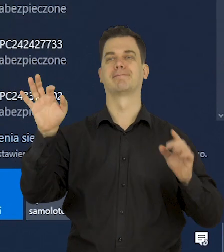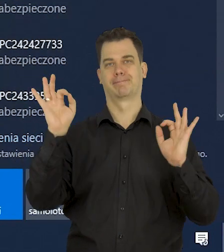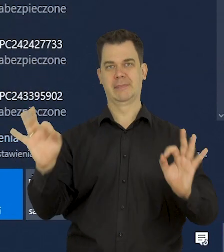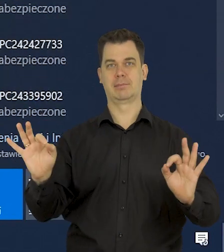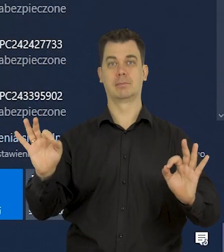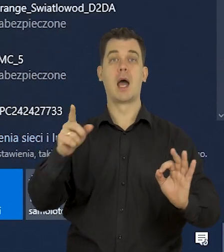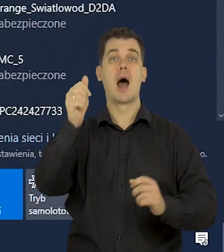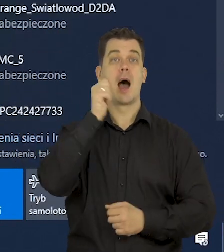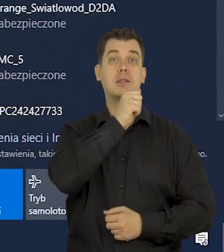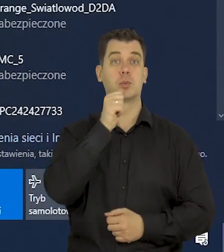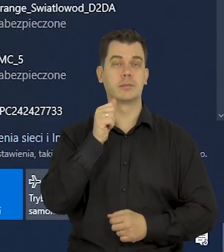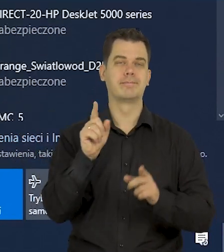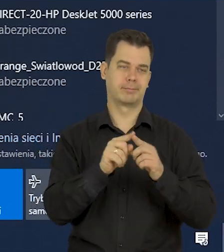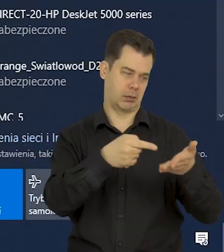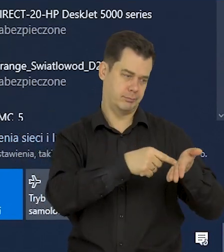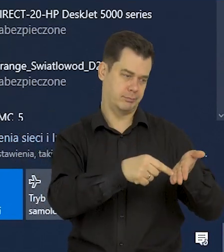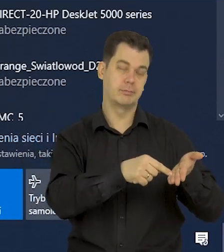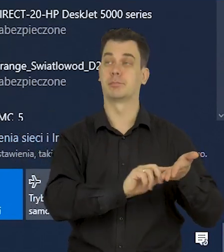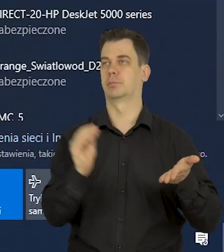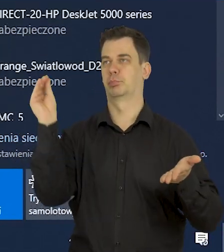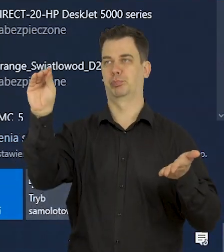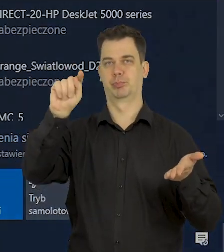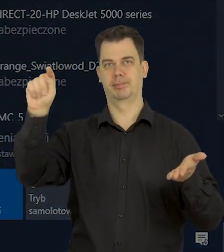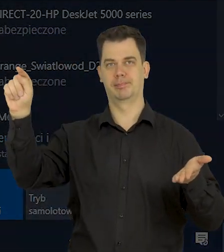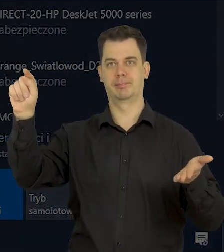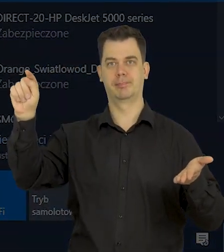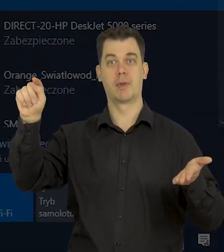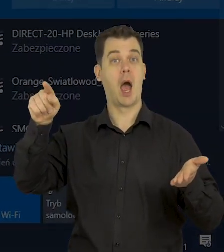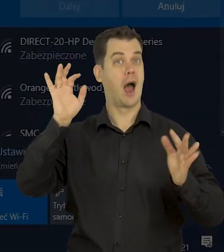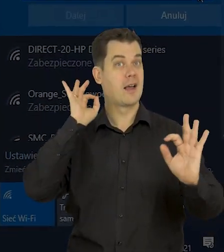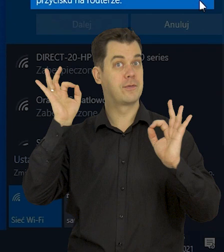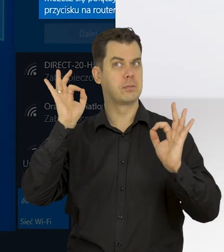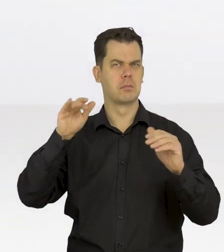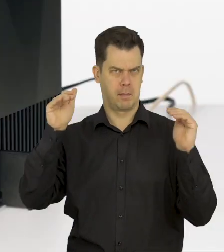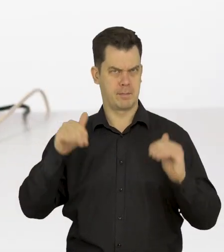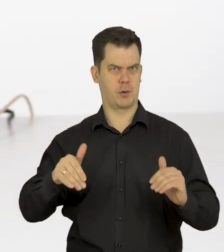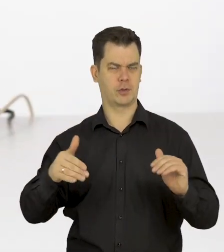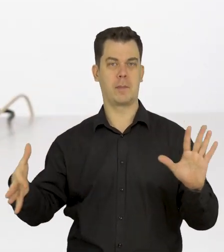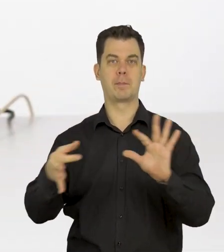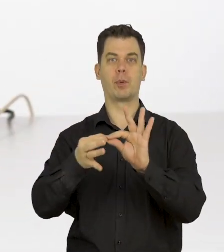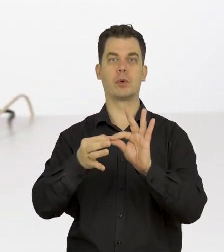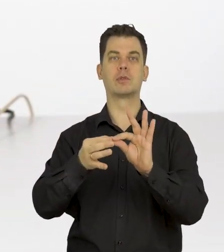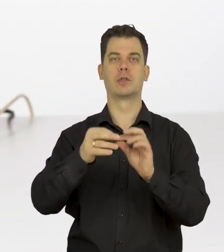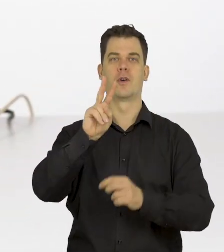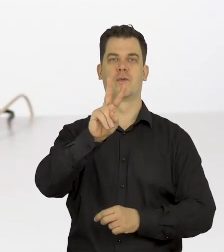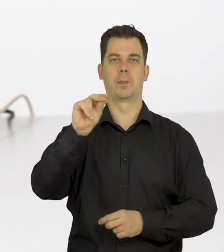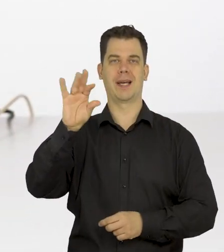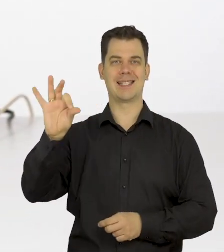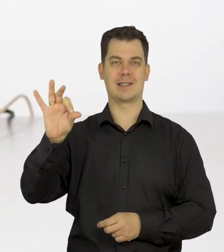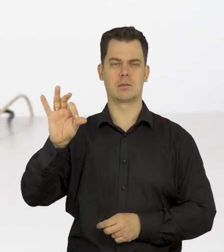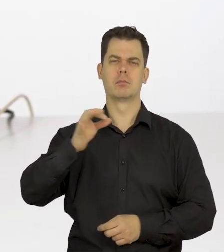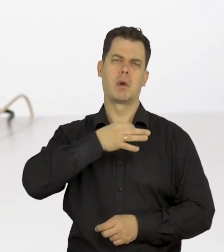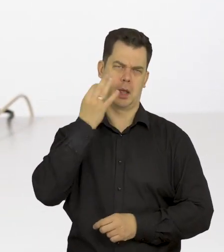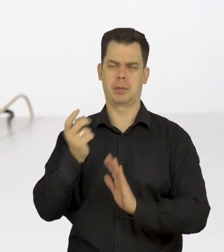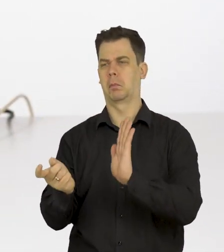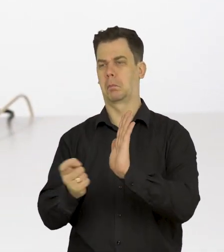poproszony o podanie hasła, wpisz je. Jeśli zobaczysz komunikat, że można połączyć się używając przycisku WPS, to wciśnij